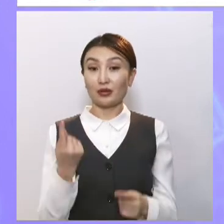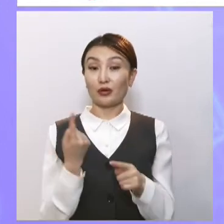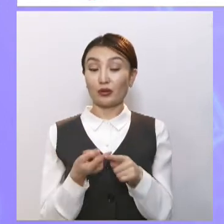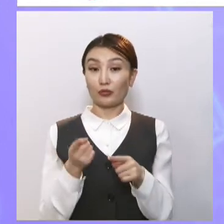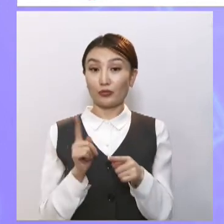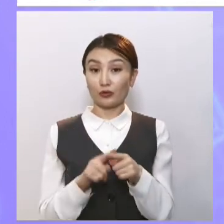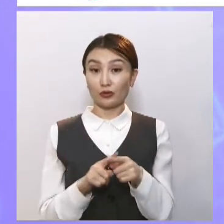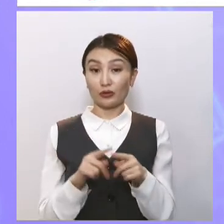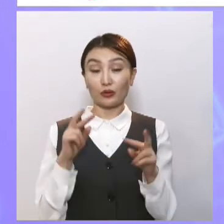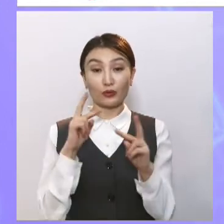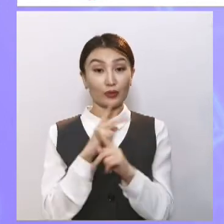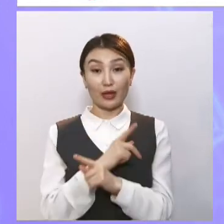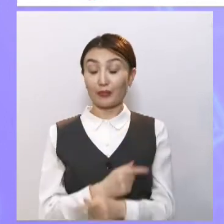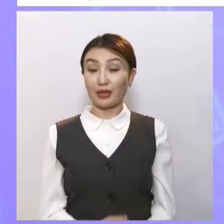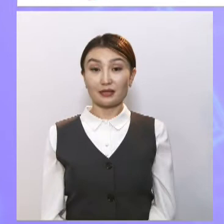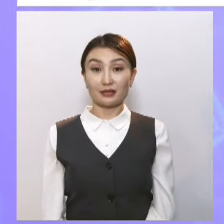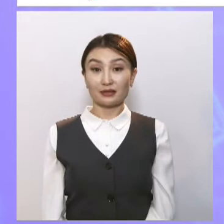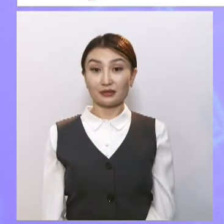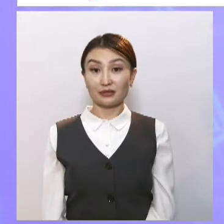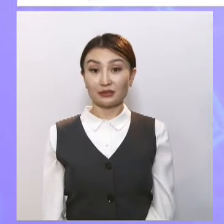Бул туура эмес.